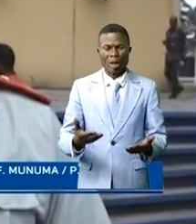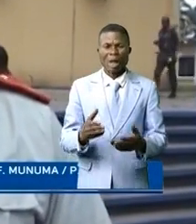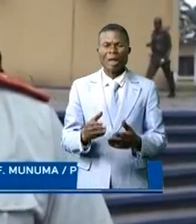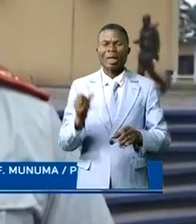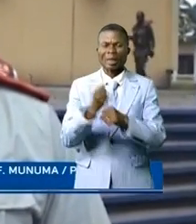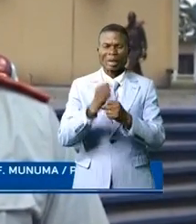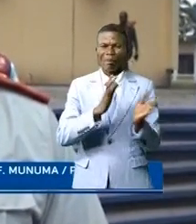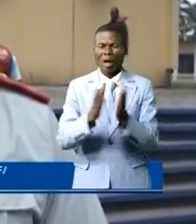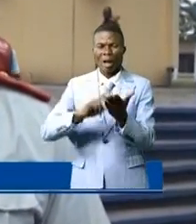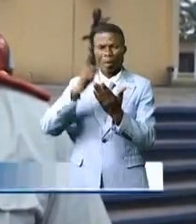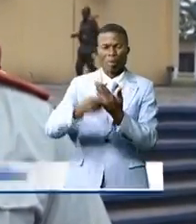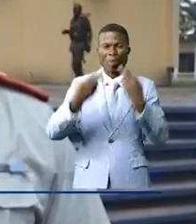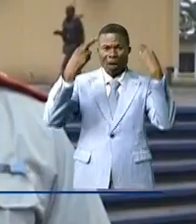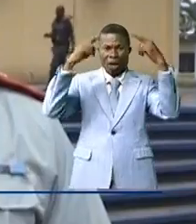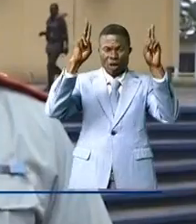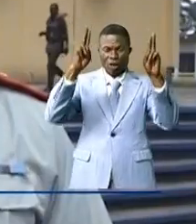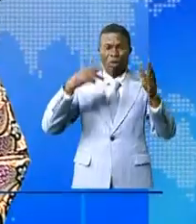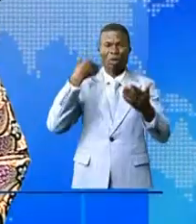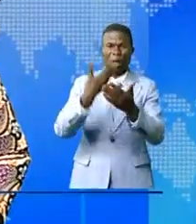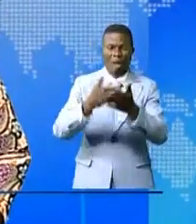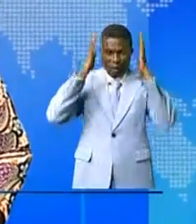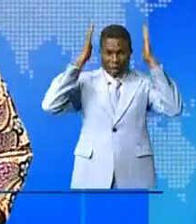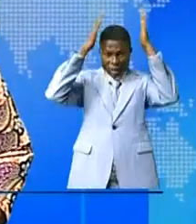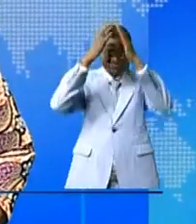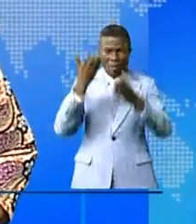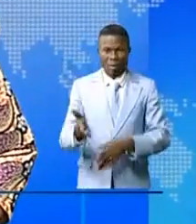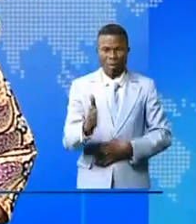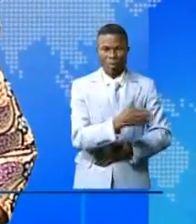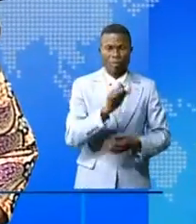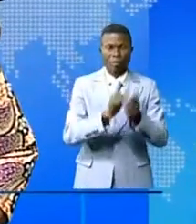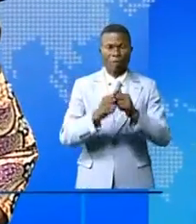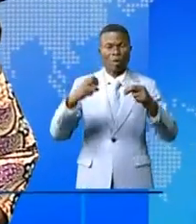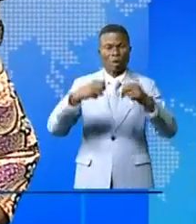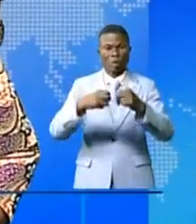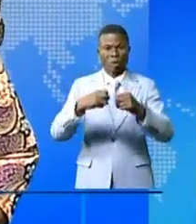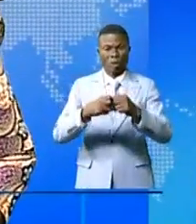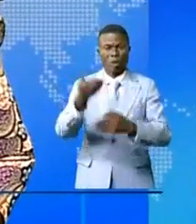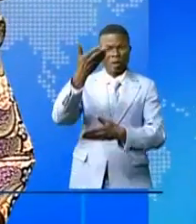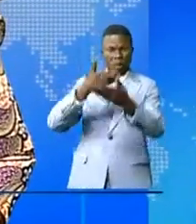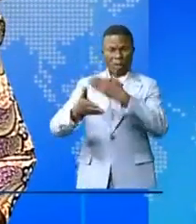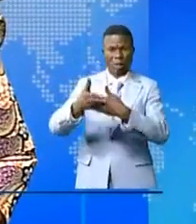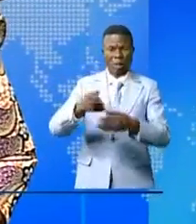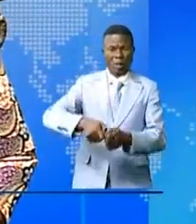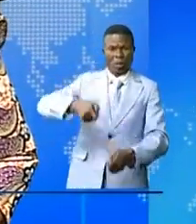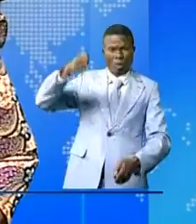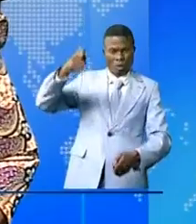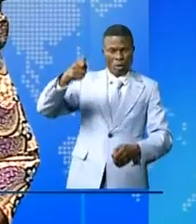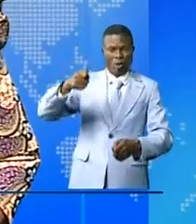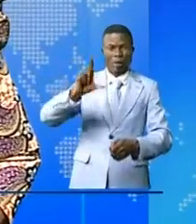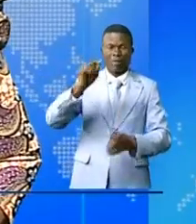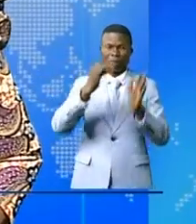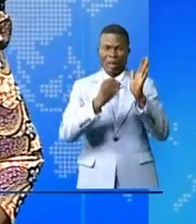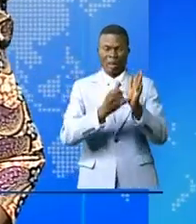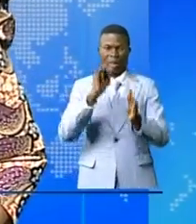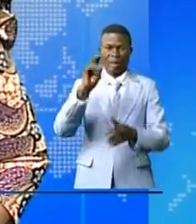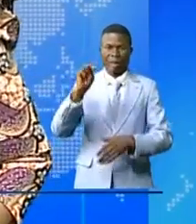coordonner, planifier pour la réussite de ces grands événements. Au chapitre de l'énergie, après le remplacement des flexibles du groupe 26